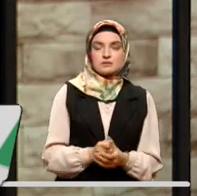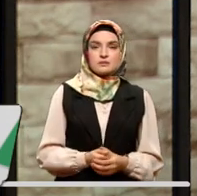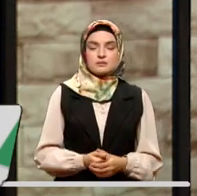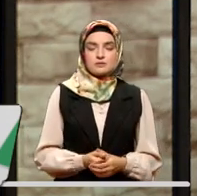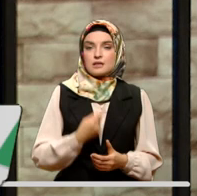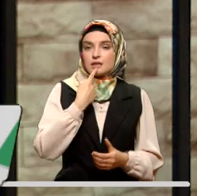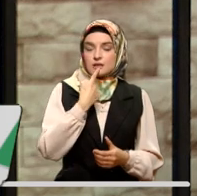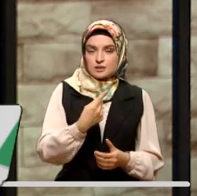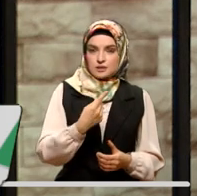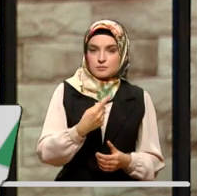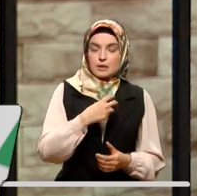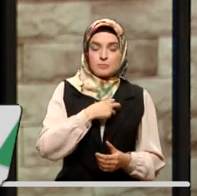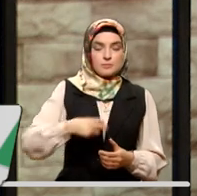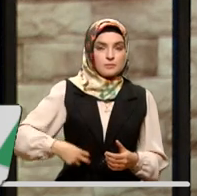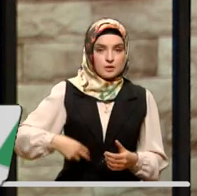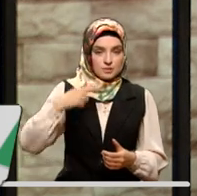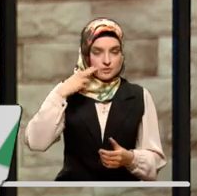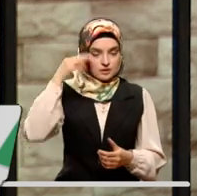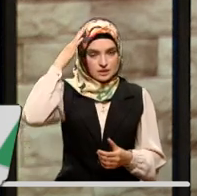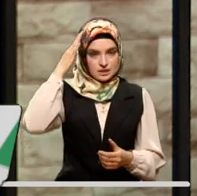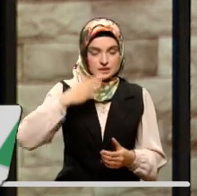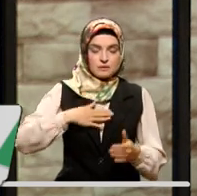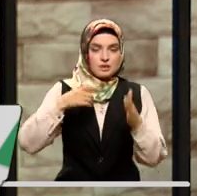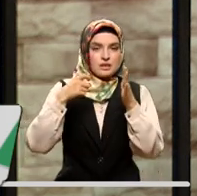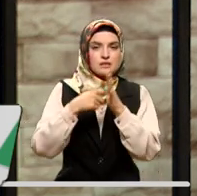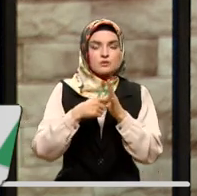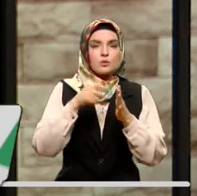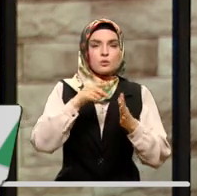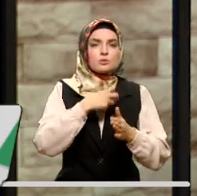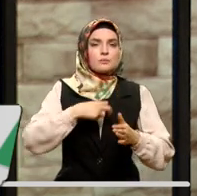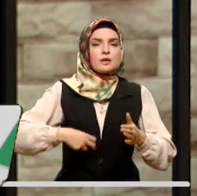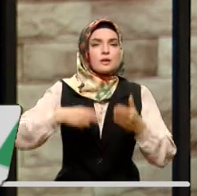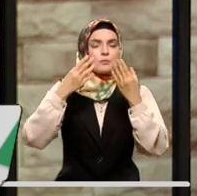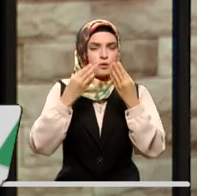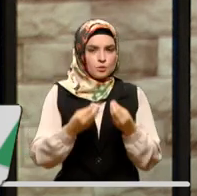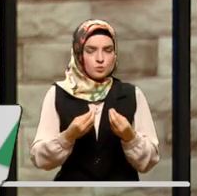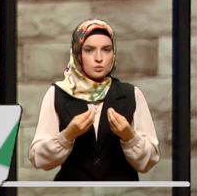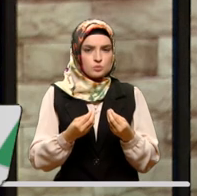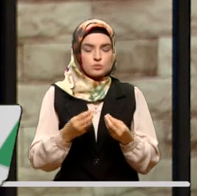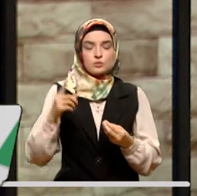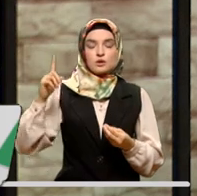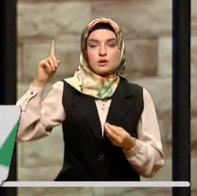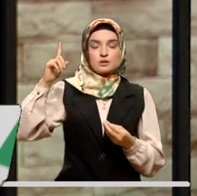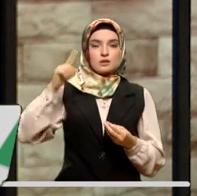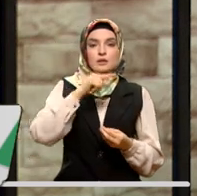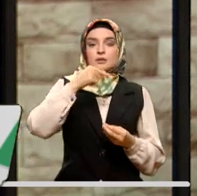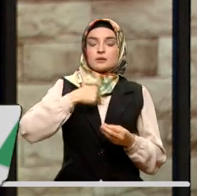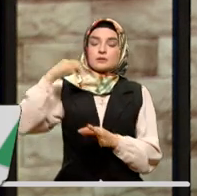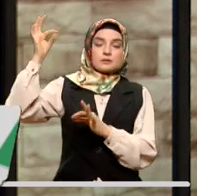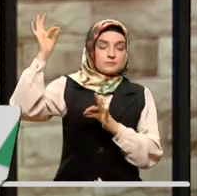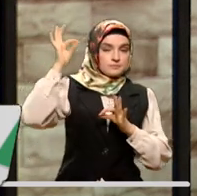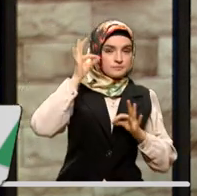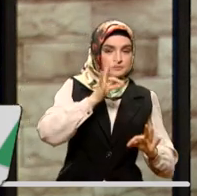birliğiyle, peygamberimizin mesela adıyla, onun peygamber olduğunu, işte Allah'ın bize